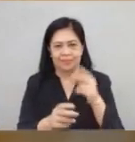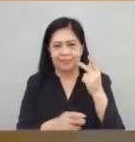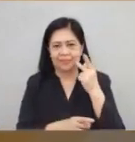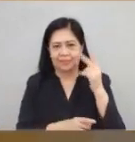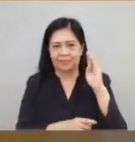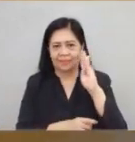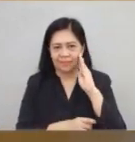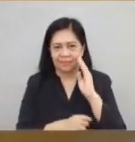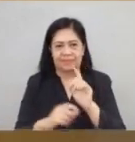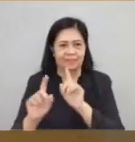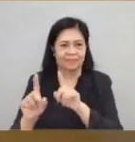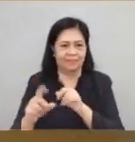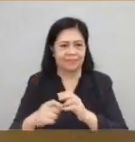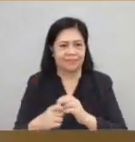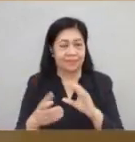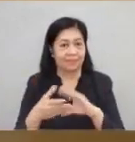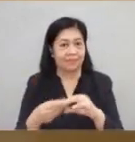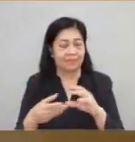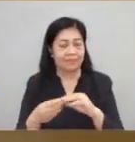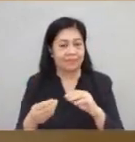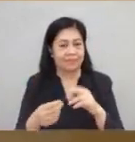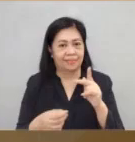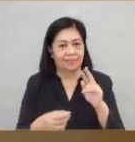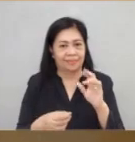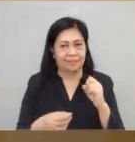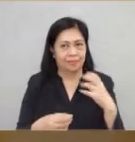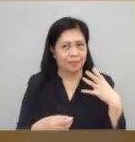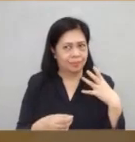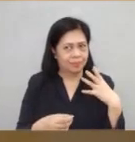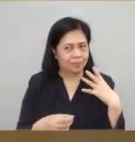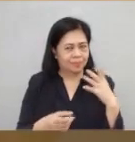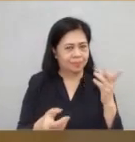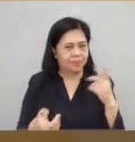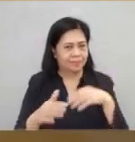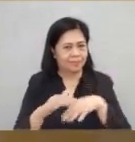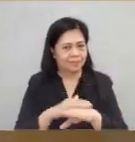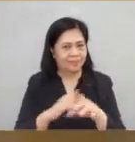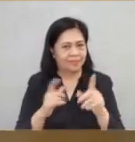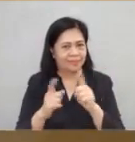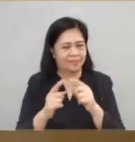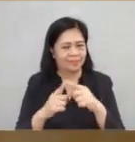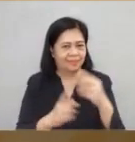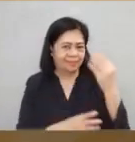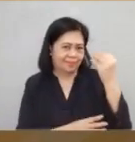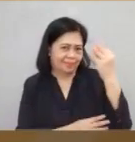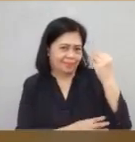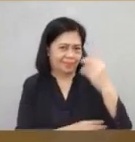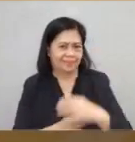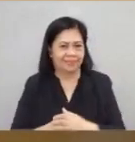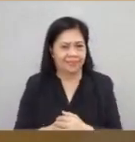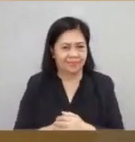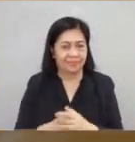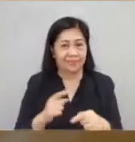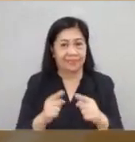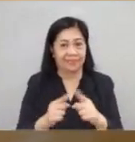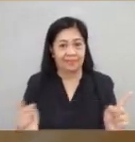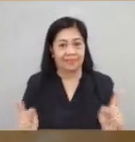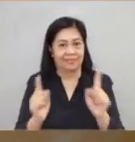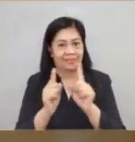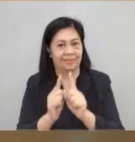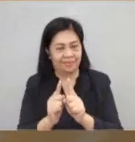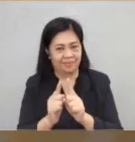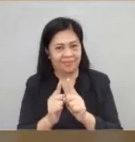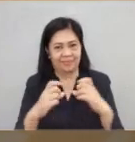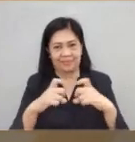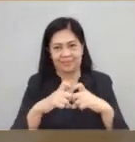sa event. Kwento ni Chris, hinintay niya pa sa entrance si Heart para makapagpa-picture. Nang magkita, si Heart na raw